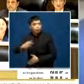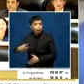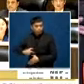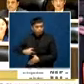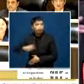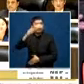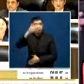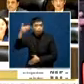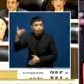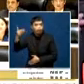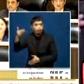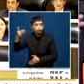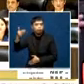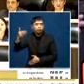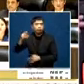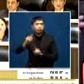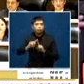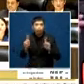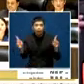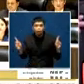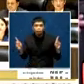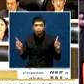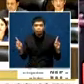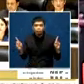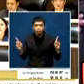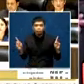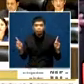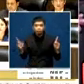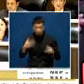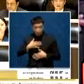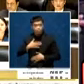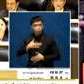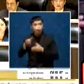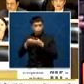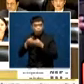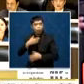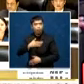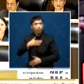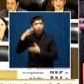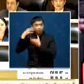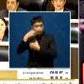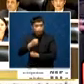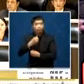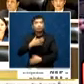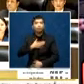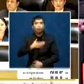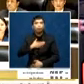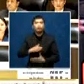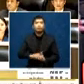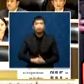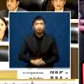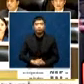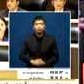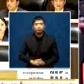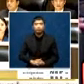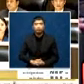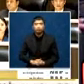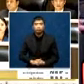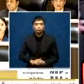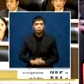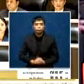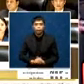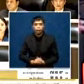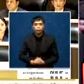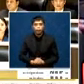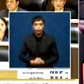นหนึ่งไงในมุมหนึ่งก็คือว่าแต่มันทำให้เห็นแล้วว่าประยุทธ์ไม่ใช่ประยุทธ์ประวิตรไม่ใช่คนดีอ ่ ะรัฐบาลที่ผ่านมาไม่ใช่คนดี